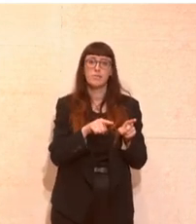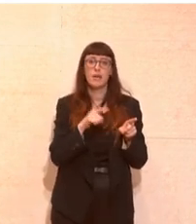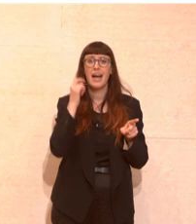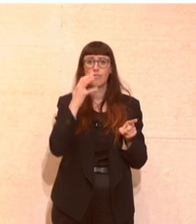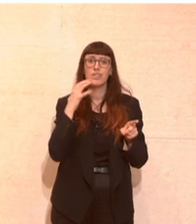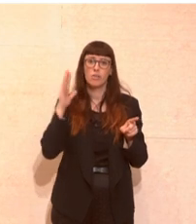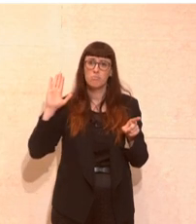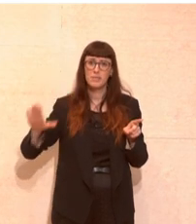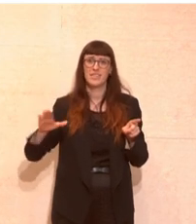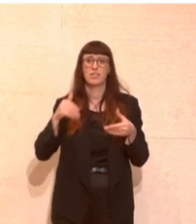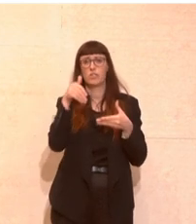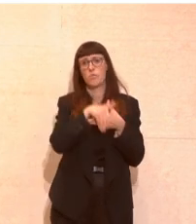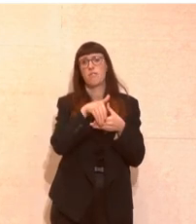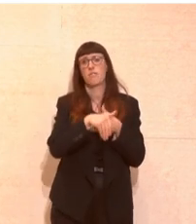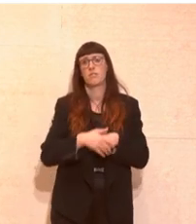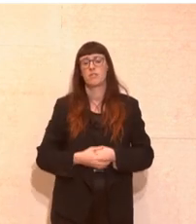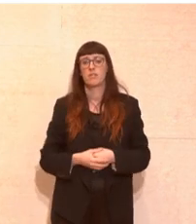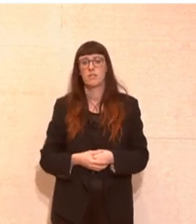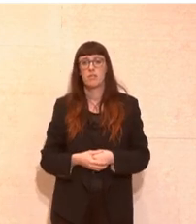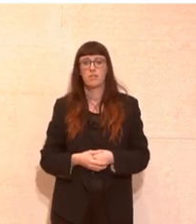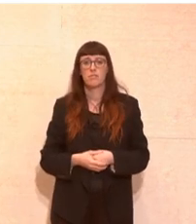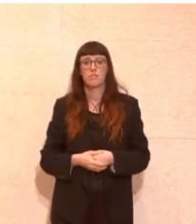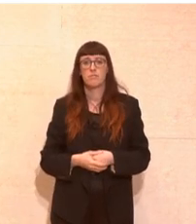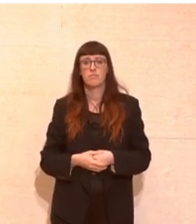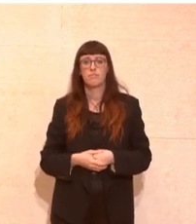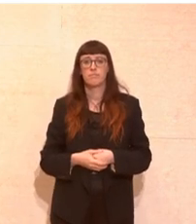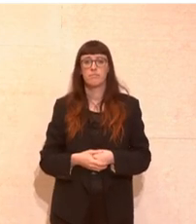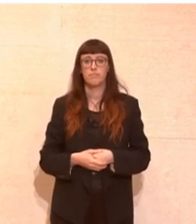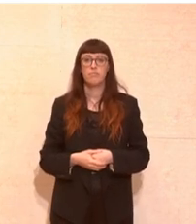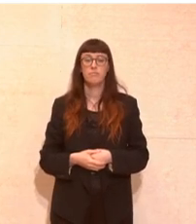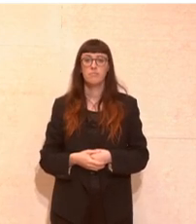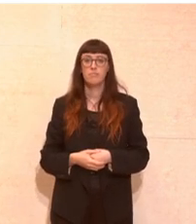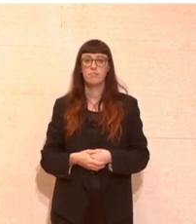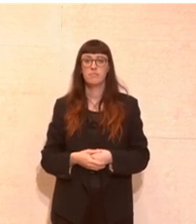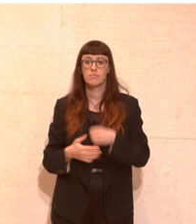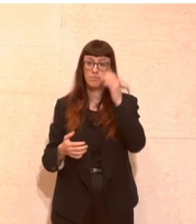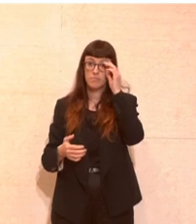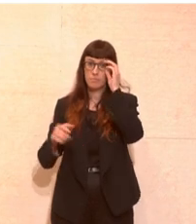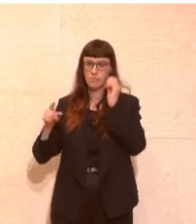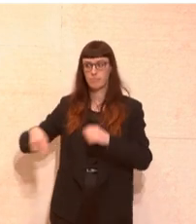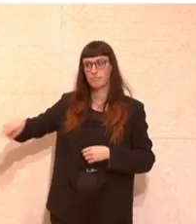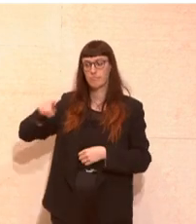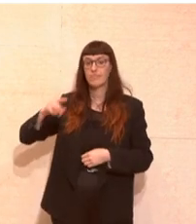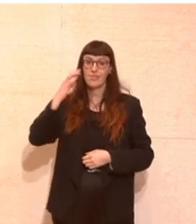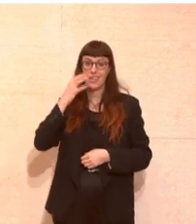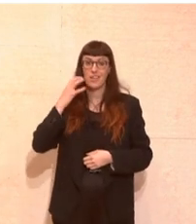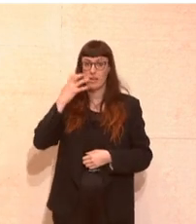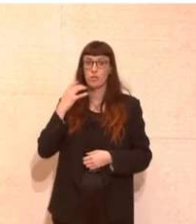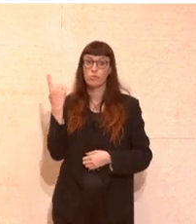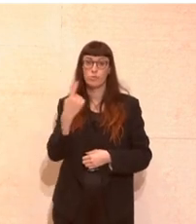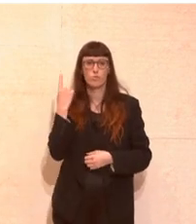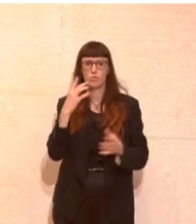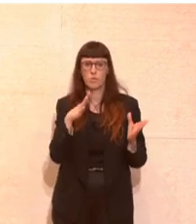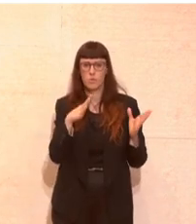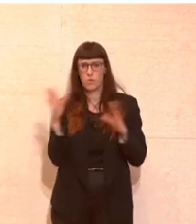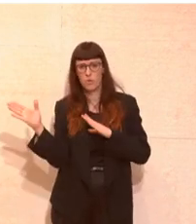un peu comme en contradiction, mais il faut noter que toute la population d'adolescents va se décaler. Ceux qui étaient plutôt du matin